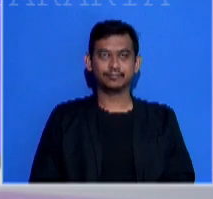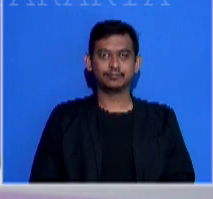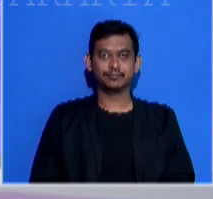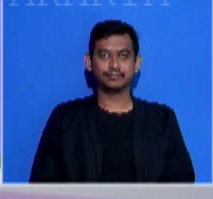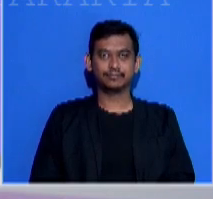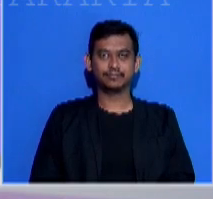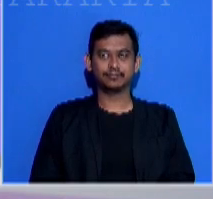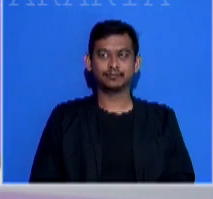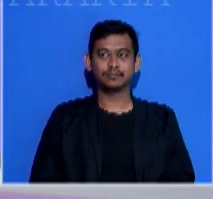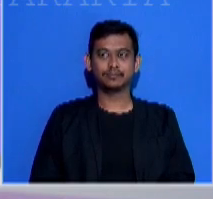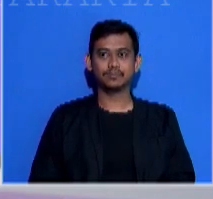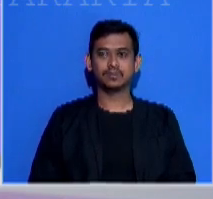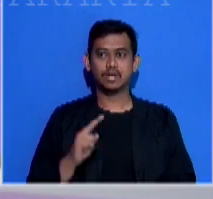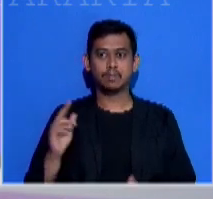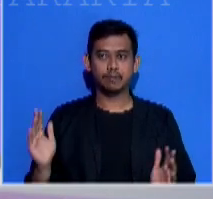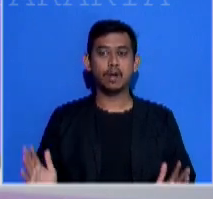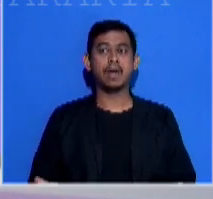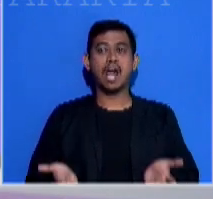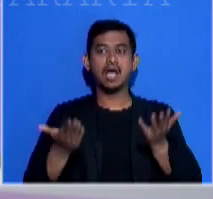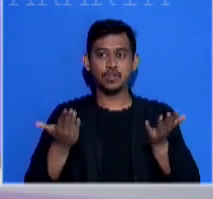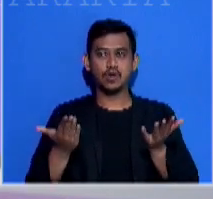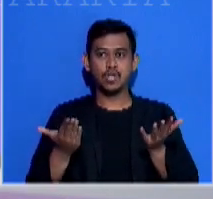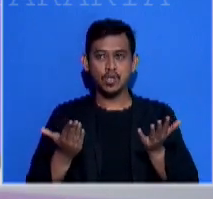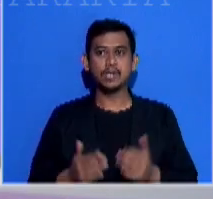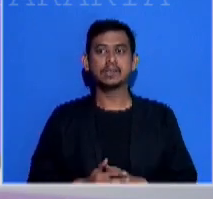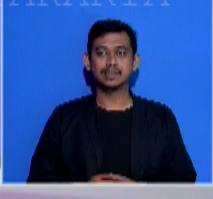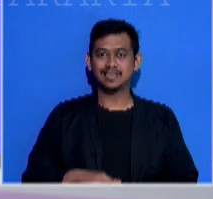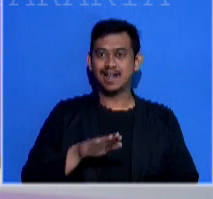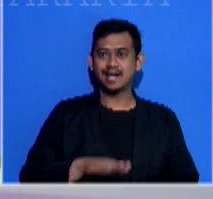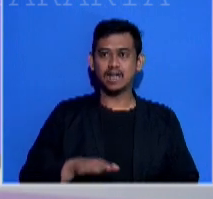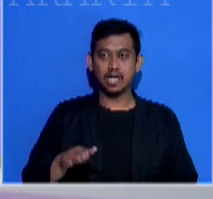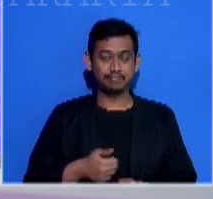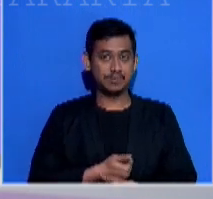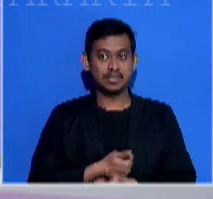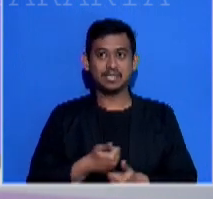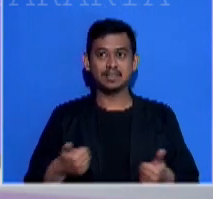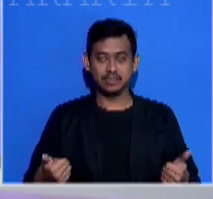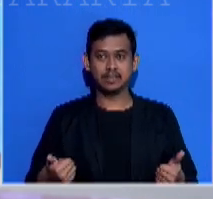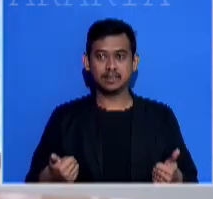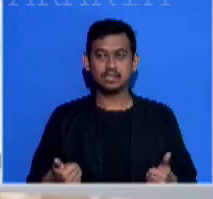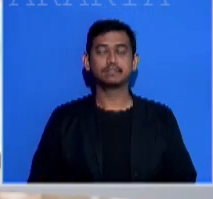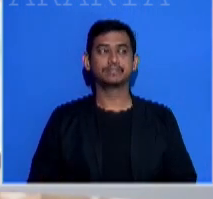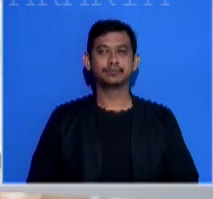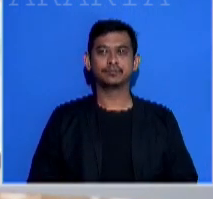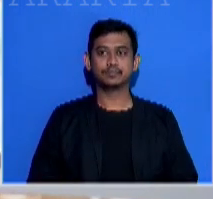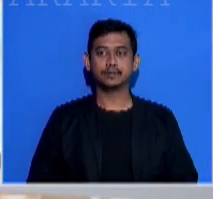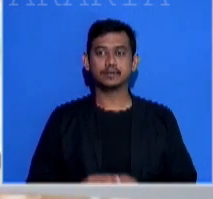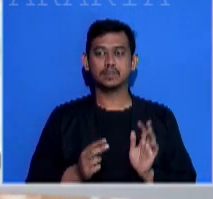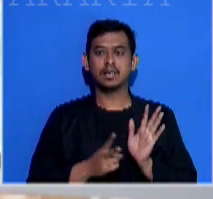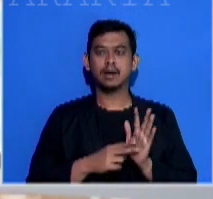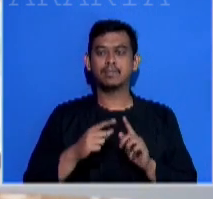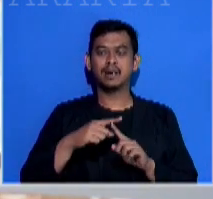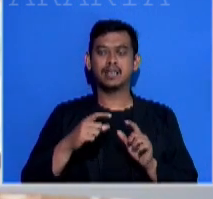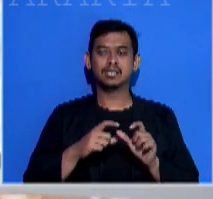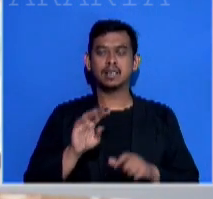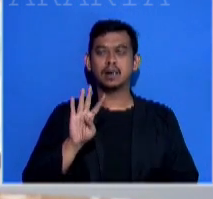saudara dalam upaya membentuk karakter siswa peduli terhadap kebersihan lingkungan utamanya sampah mtsn4 Bantul saudara menggelar aksi